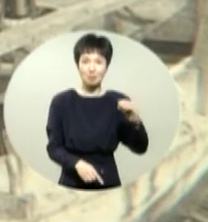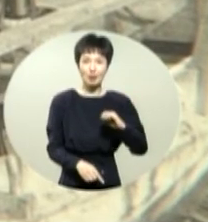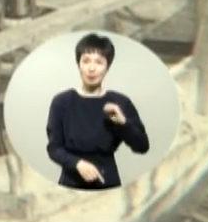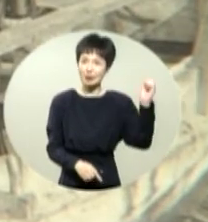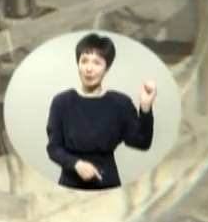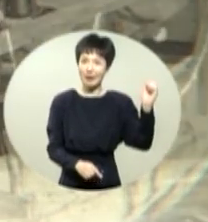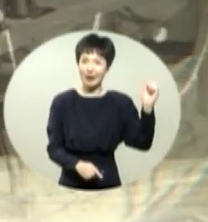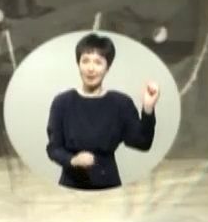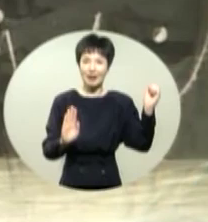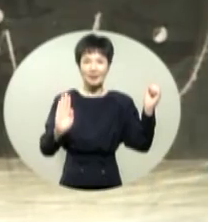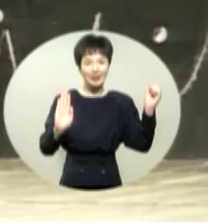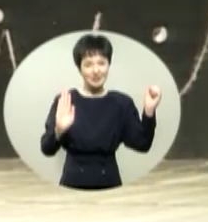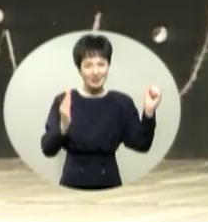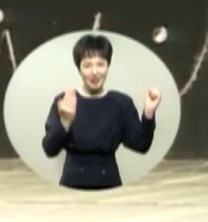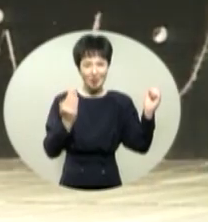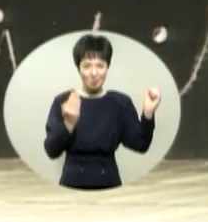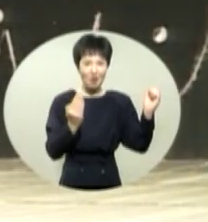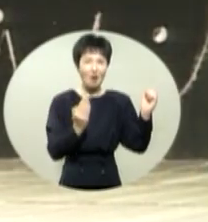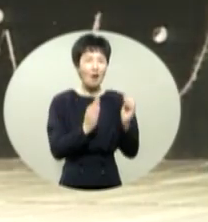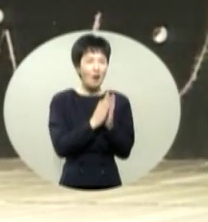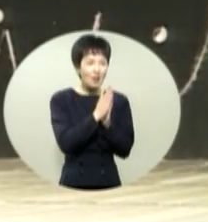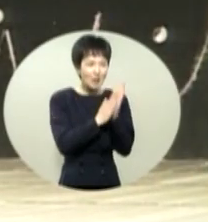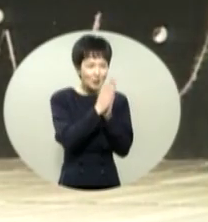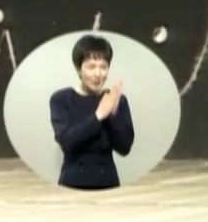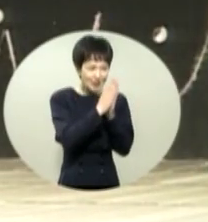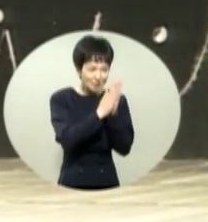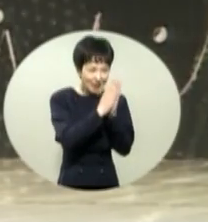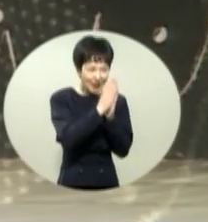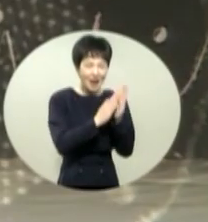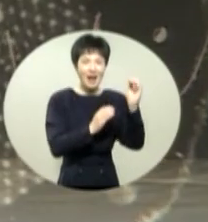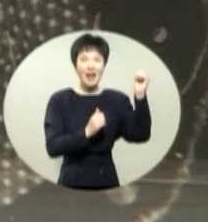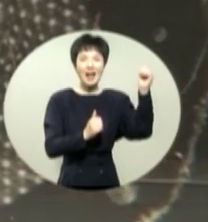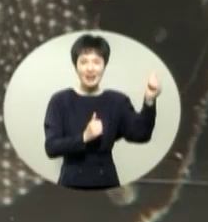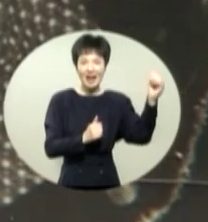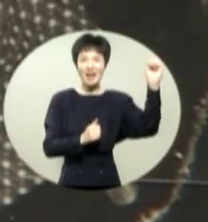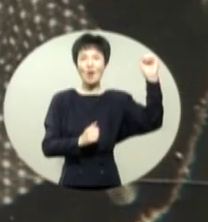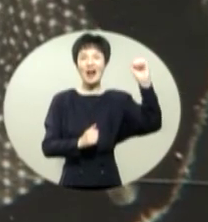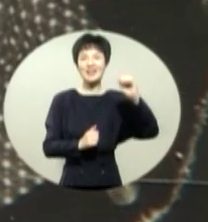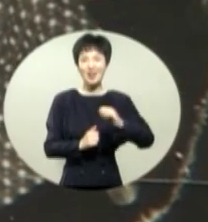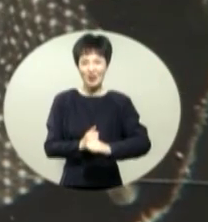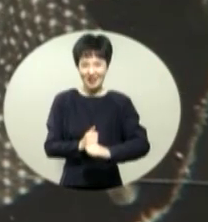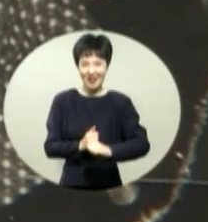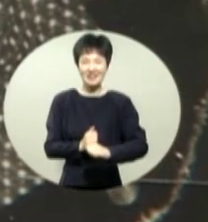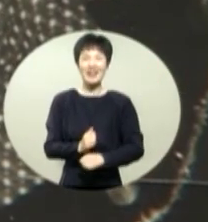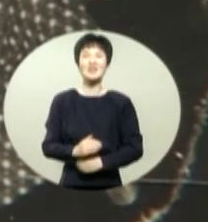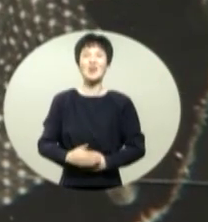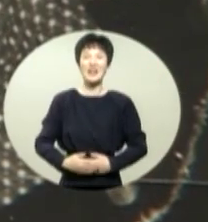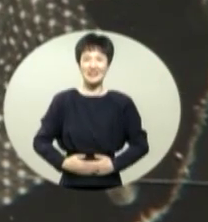川さんの熱意に負けて許可してくれたのだそうです。